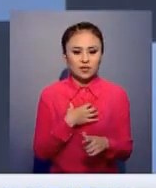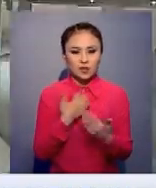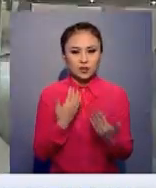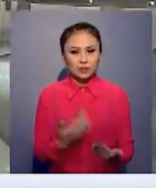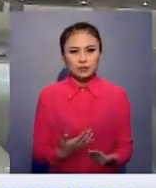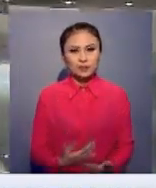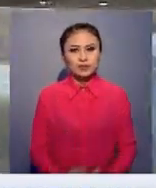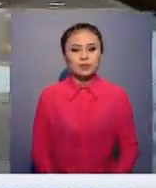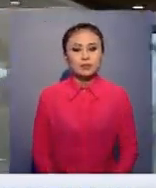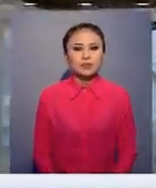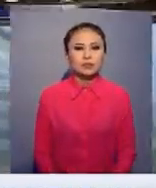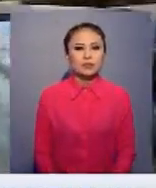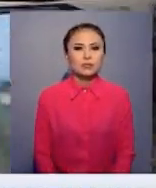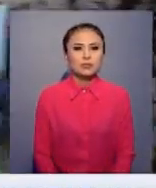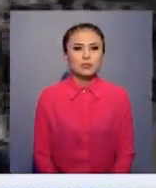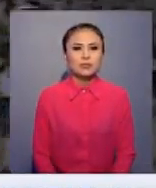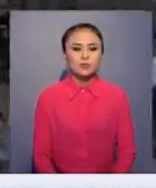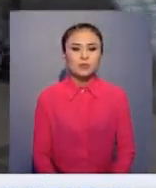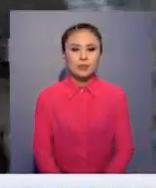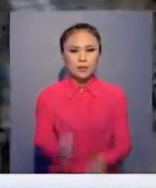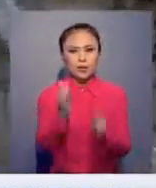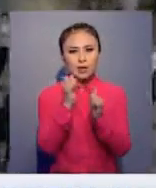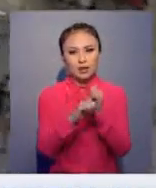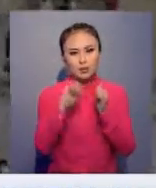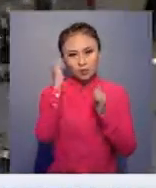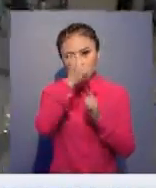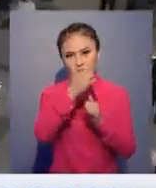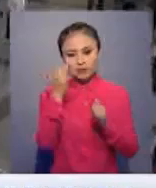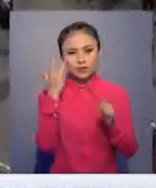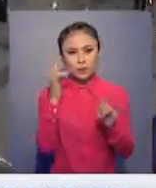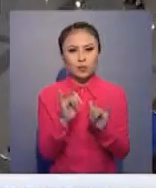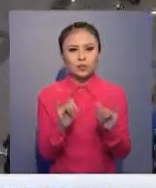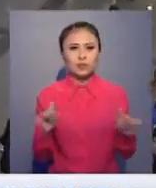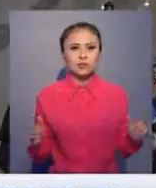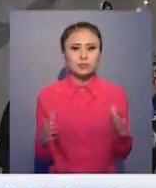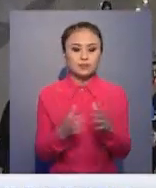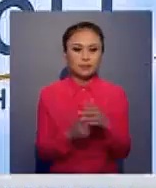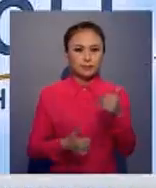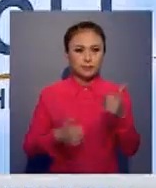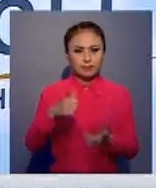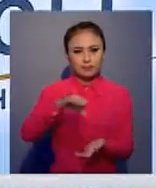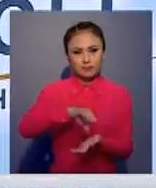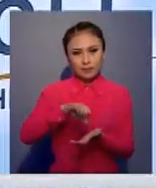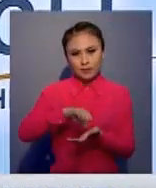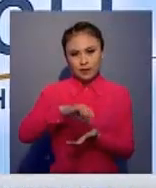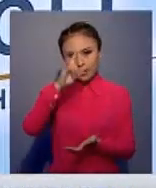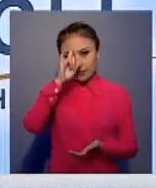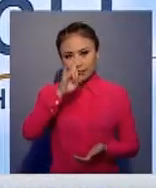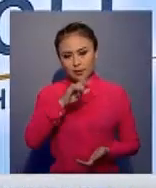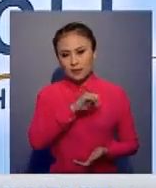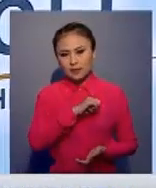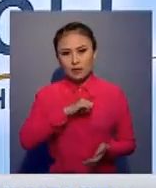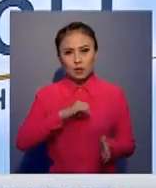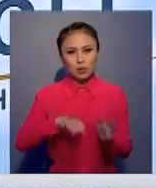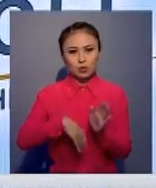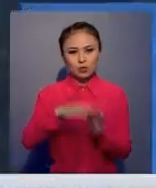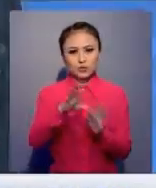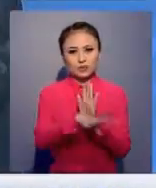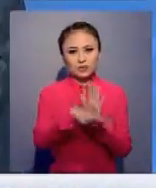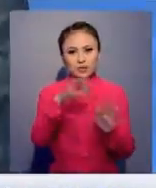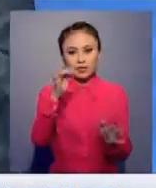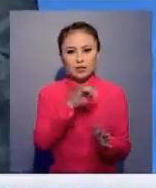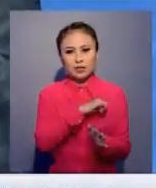осында. Ауқымы жыл сайын кеңейіп жатқан мерейлі отбасы ұлттық байқауы Қазақстандағы үздік әулеттерді анықтап,